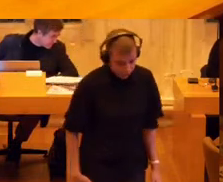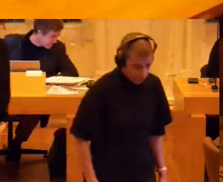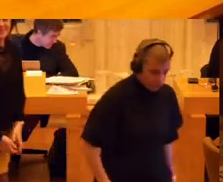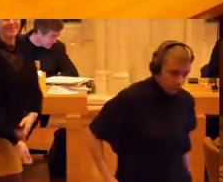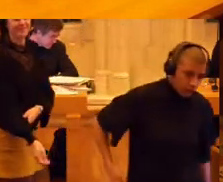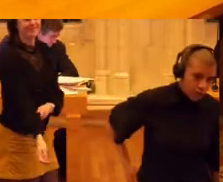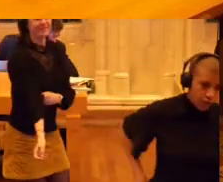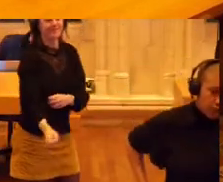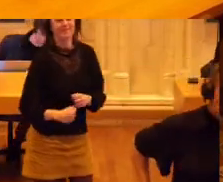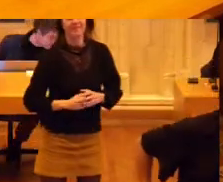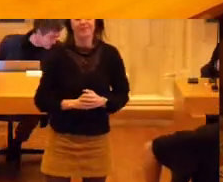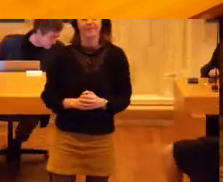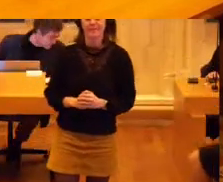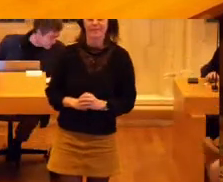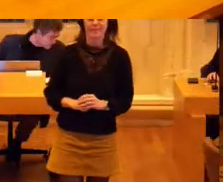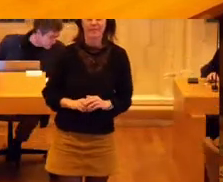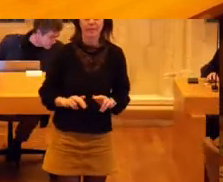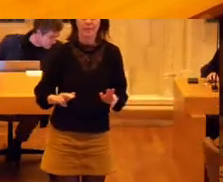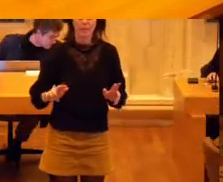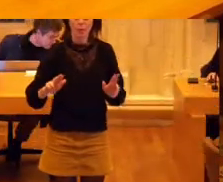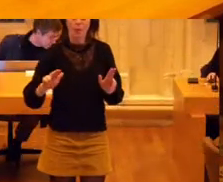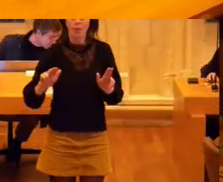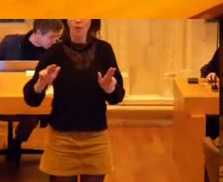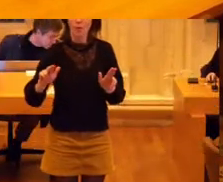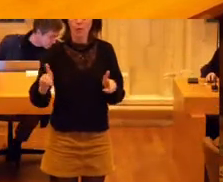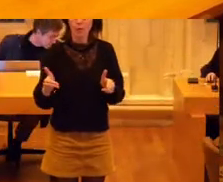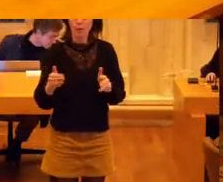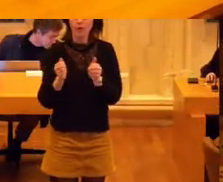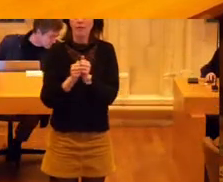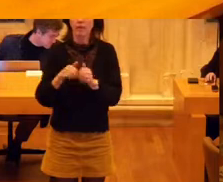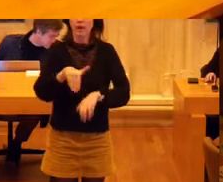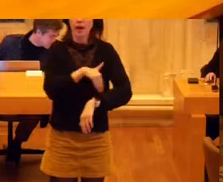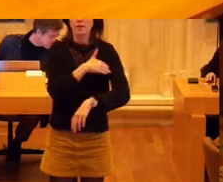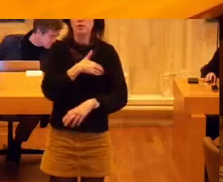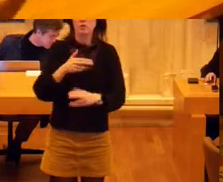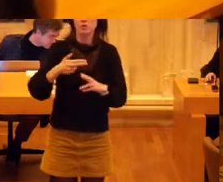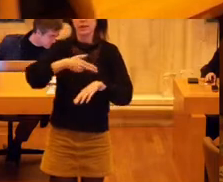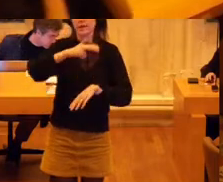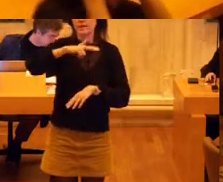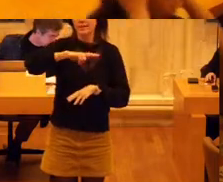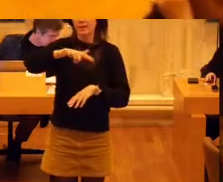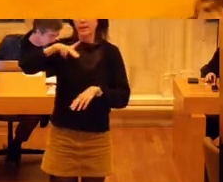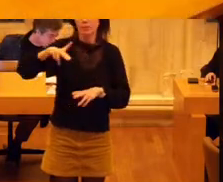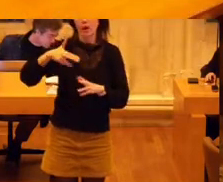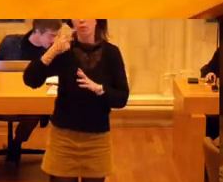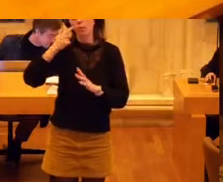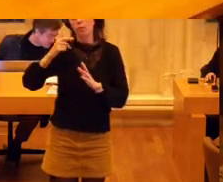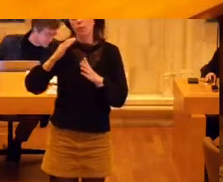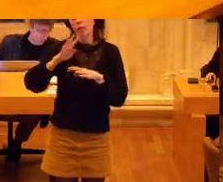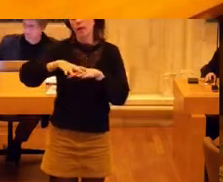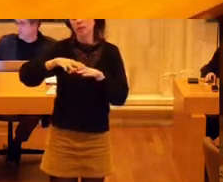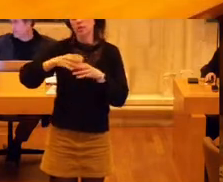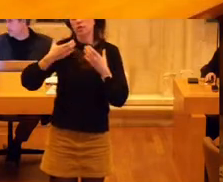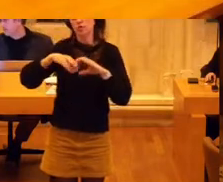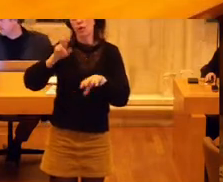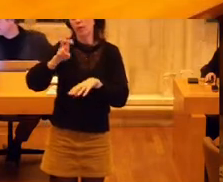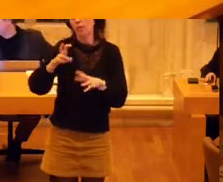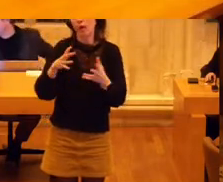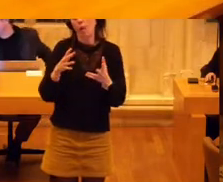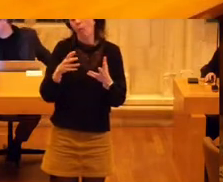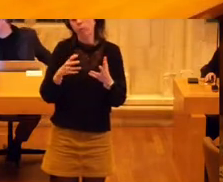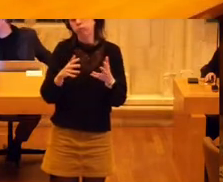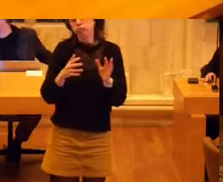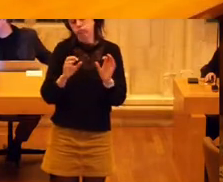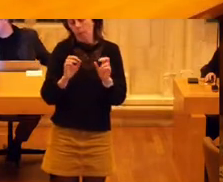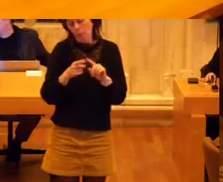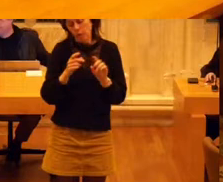la convention avec l'Agence nationale de renouvellement urbain pour le quartier du chemin vert. Bon, c'est pas majeur. Pas de questions.